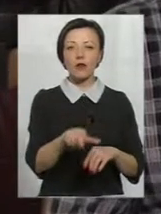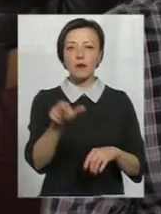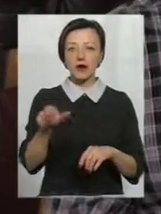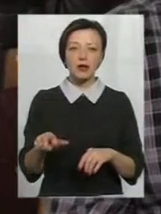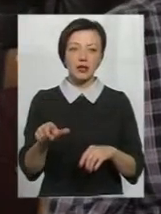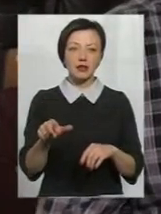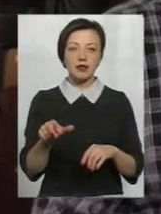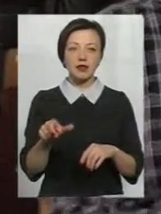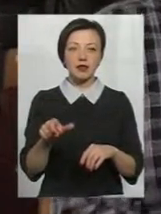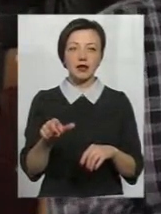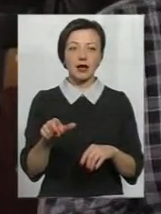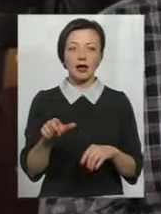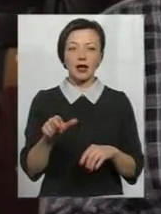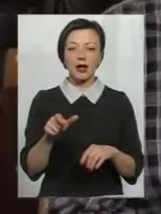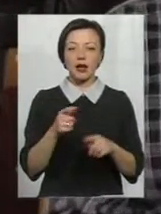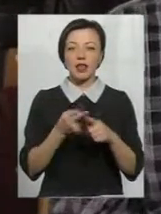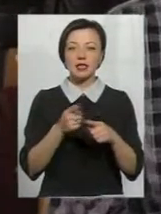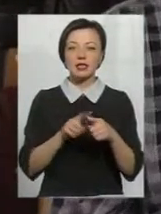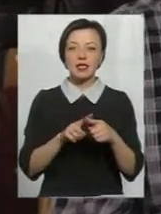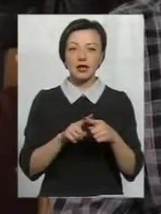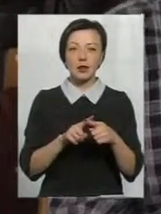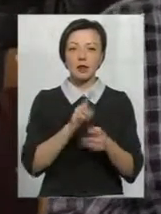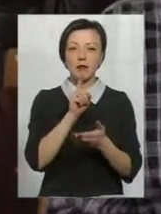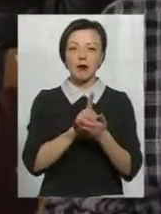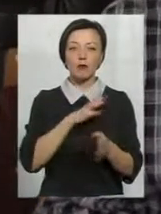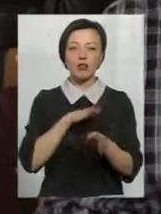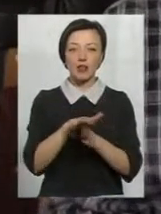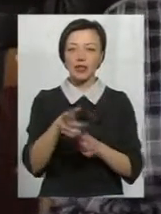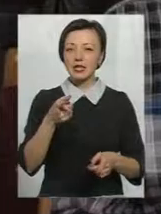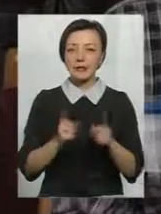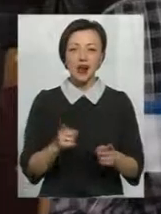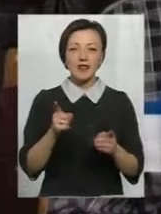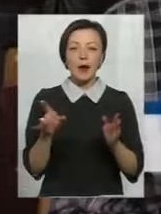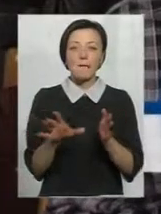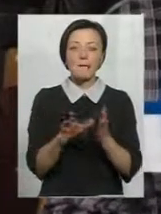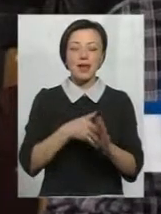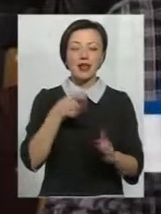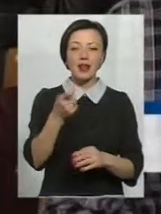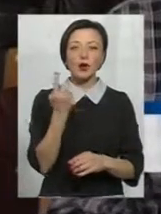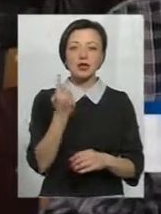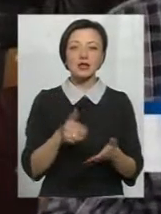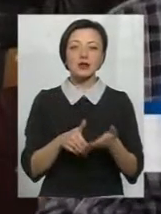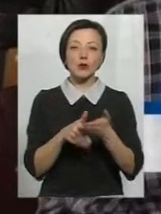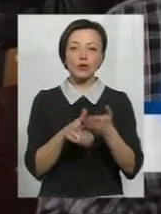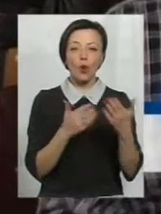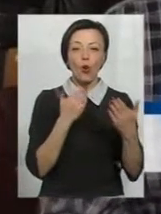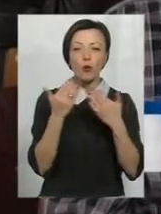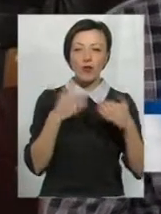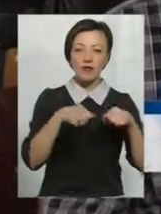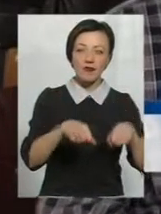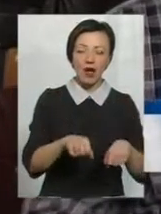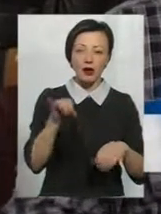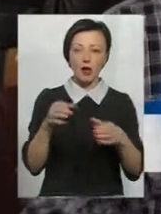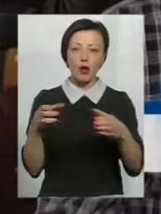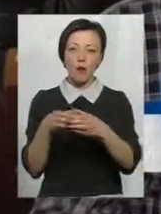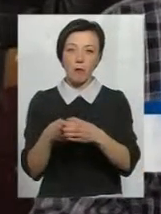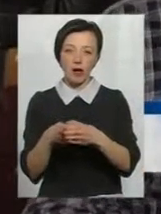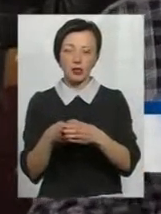пряма вказівка до того, що вказано в петиції, має бути виконано. Насправді петиція – це один з інструментів комунікації влади і громади.